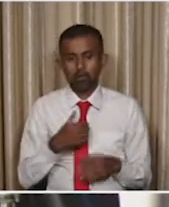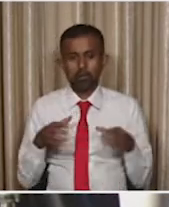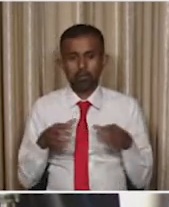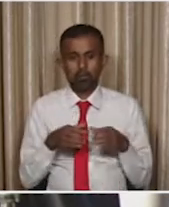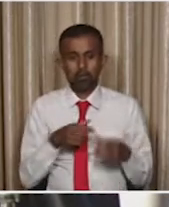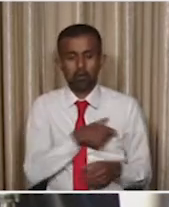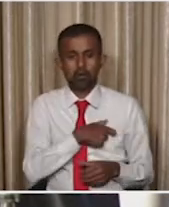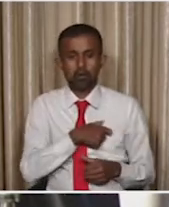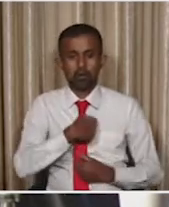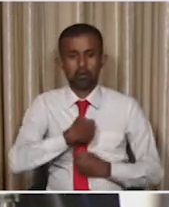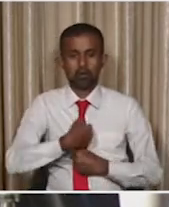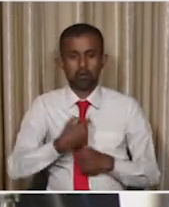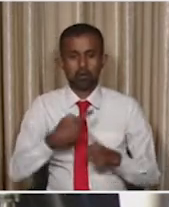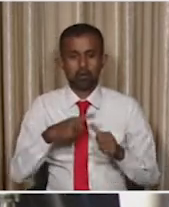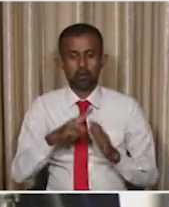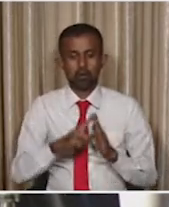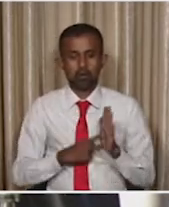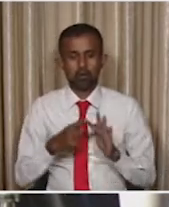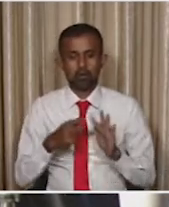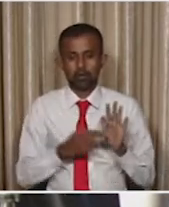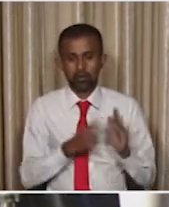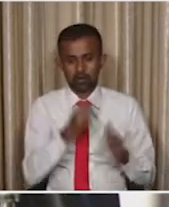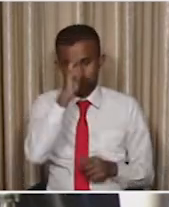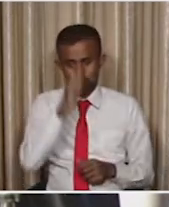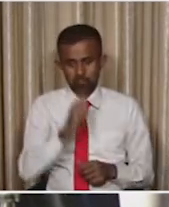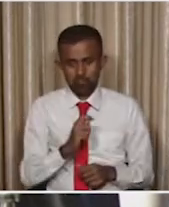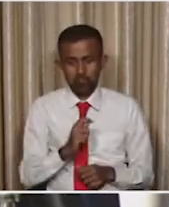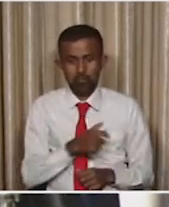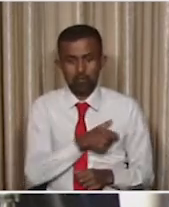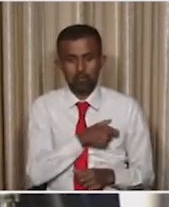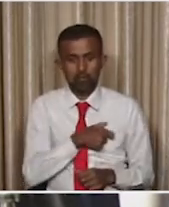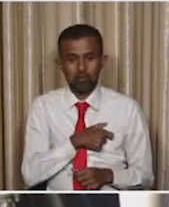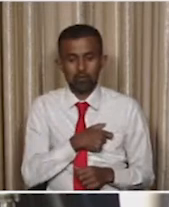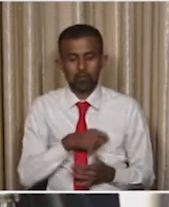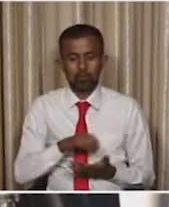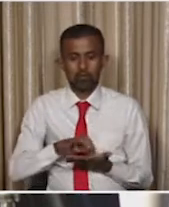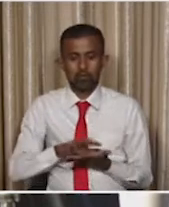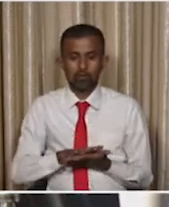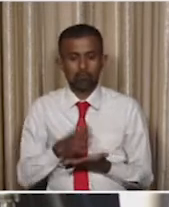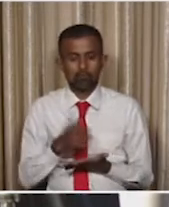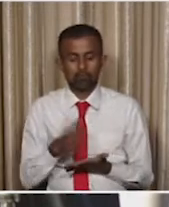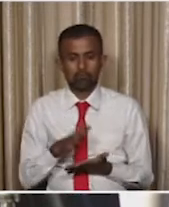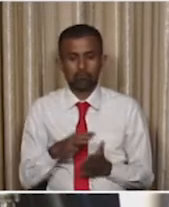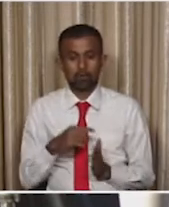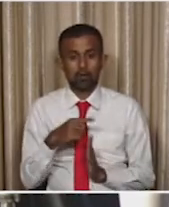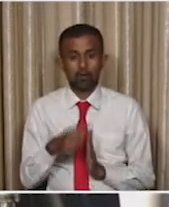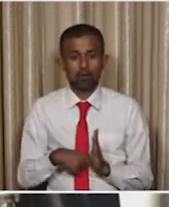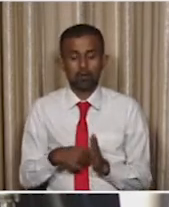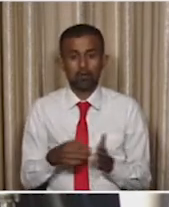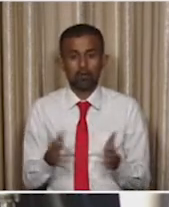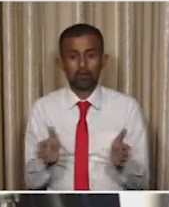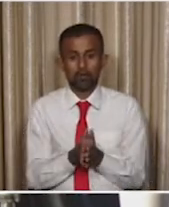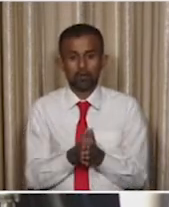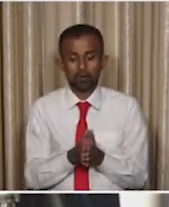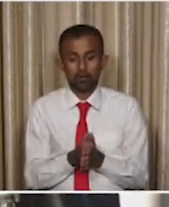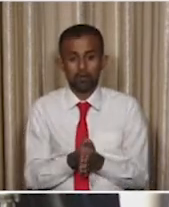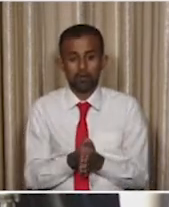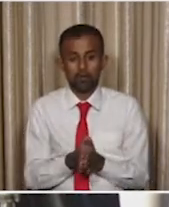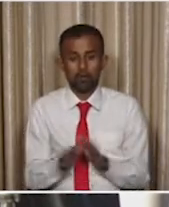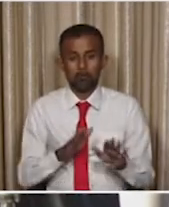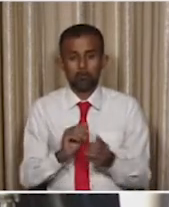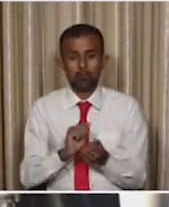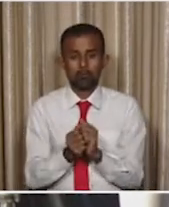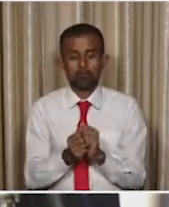பொன்னம்பலம் தலைமையிலே எங்களுடைய அரசியல் இயக்கம் ஒரு முடிவை தெளிவாக எடுத்திருந்தது இந்த நாட்டினுடைய ஒற்றையாட்சி அரசியலமைப்பு நீக்கப்பட்டு ஒரு அரசியல் சமஸ்டி